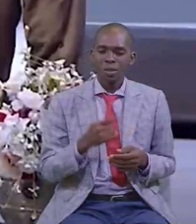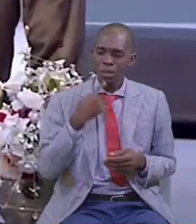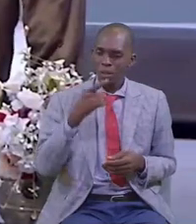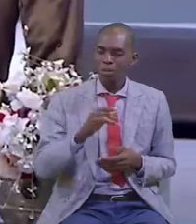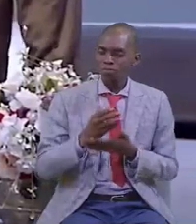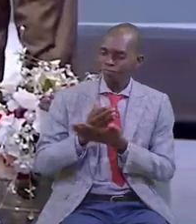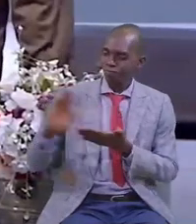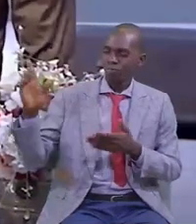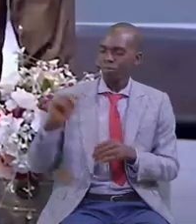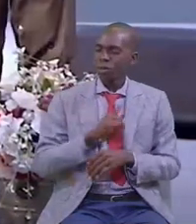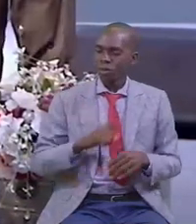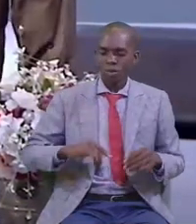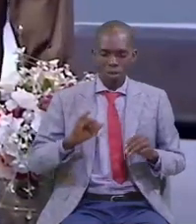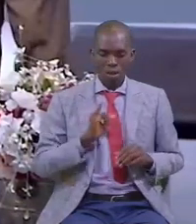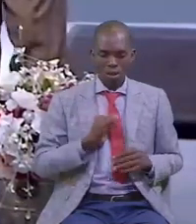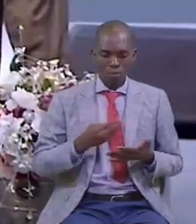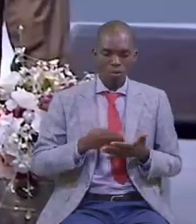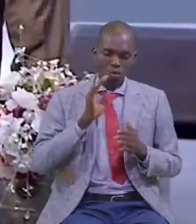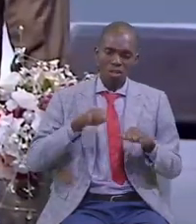Abandonne le monde, je vais te donner tout ce que tu veux.